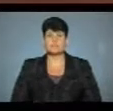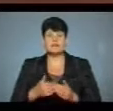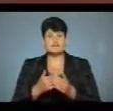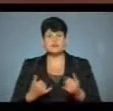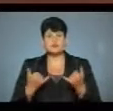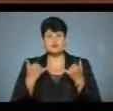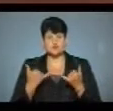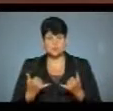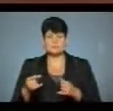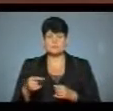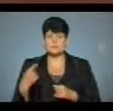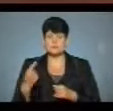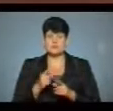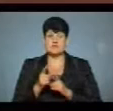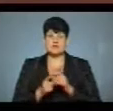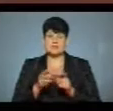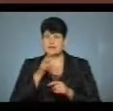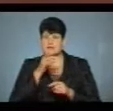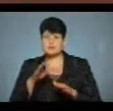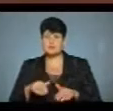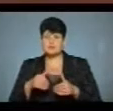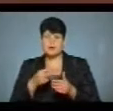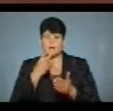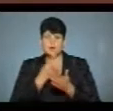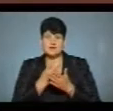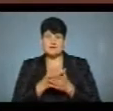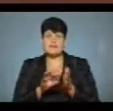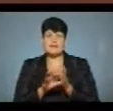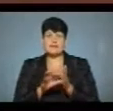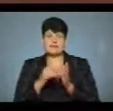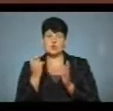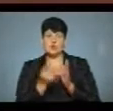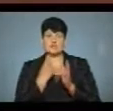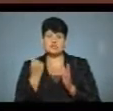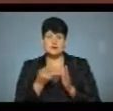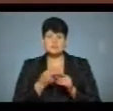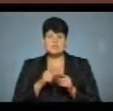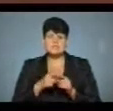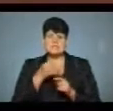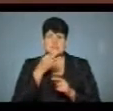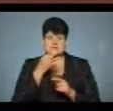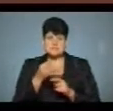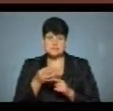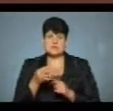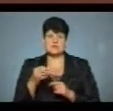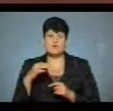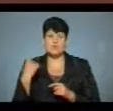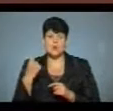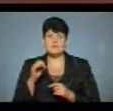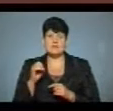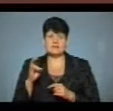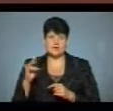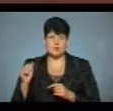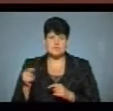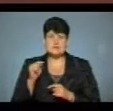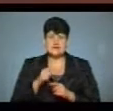Відсьогодні на Тернопільщині змінюються терміни подачі показників електролічильника. Про це повідомила прес-секретар Тернопільобленерго Наталія Лисак. За